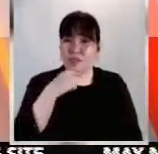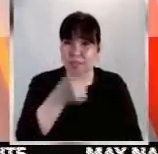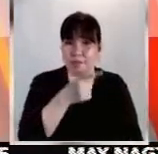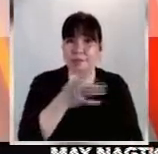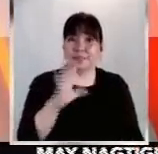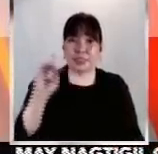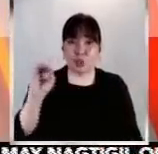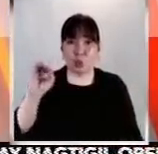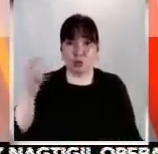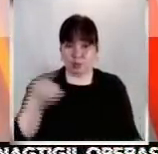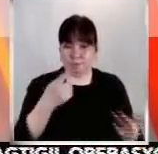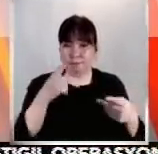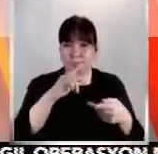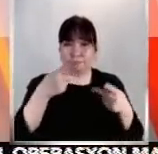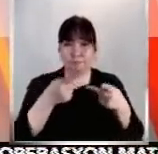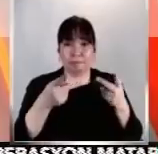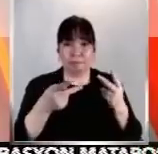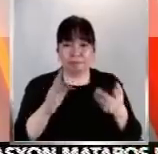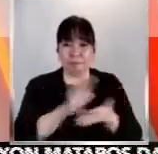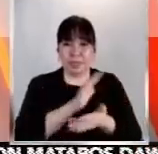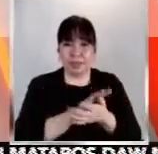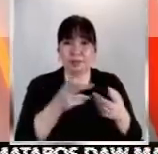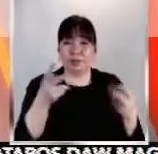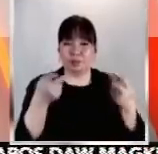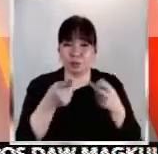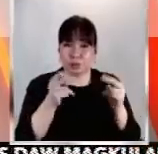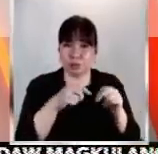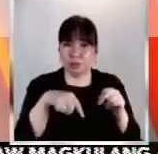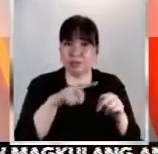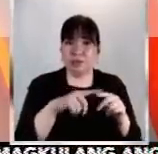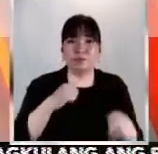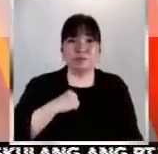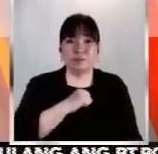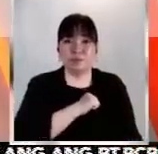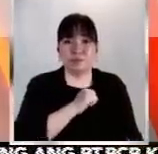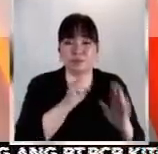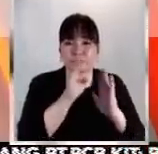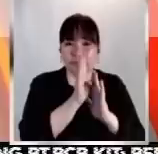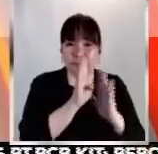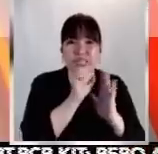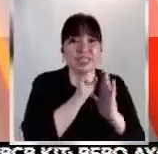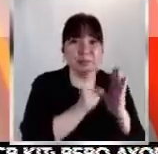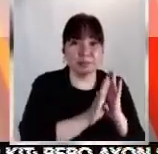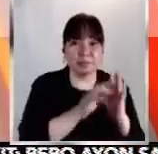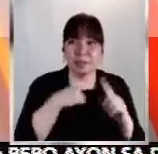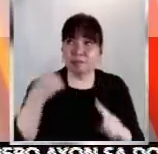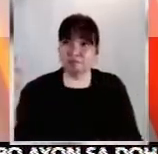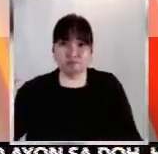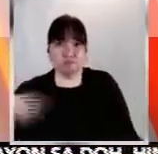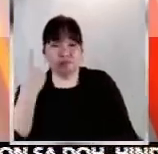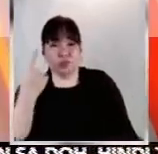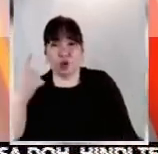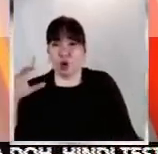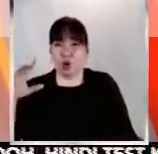Justice patungkol sa Senate Bill 1530. Ito ang tugon ni Drilon sa batikos ni Solicitor General Jose Calida